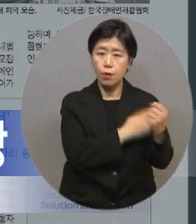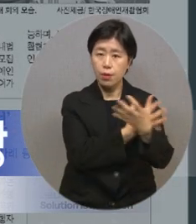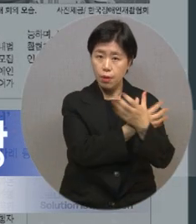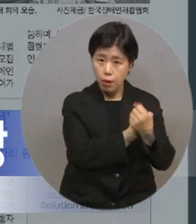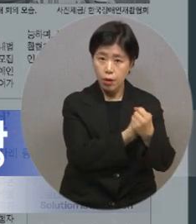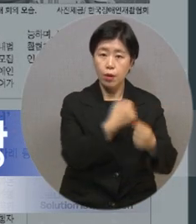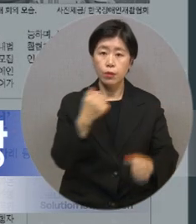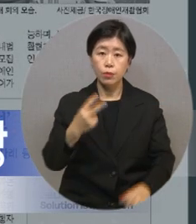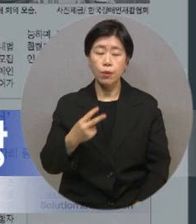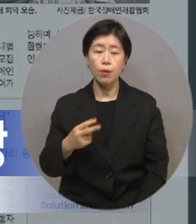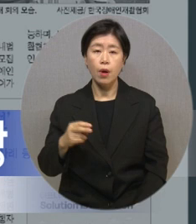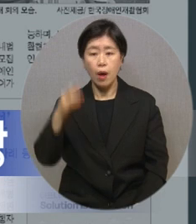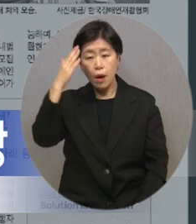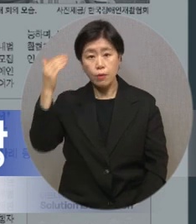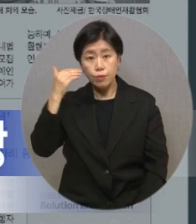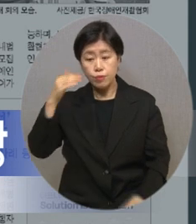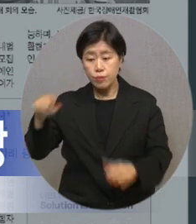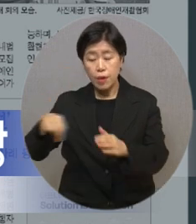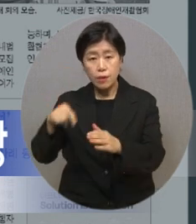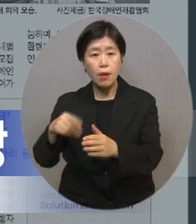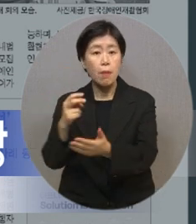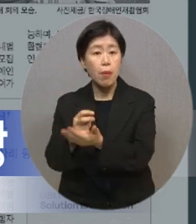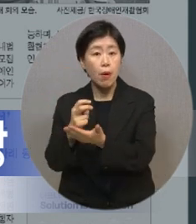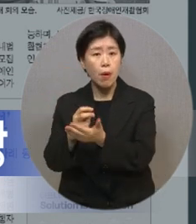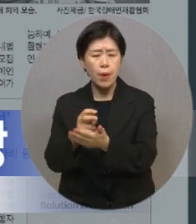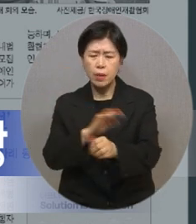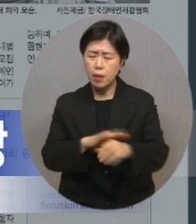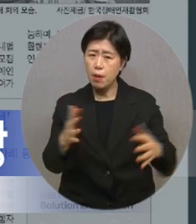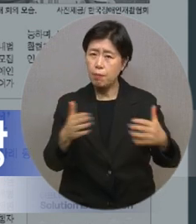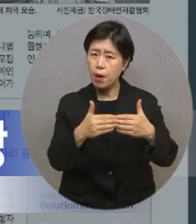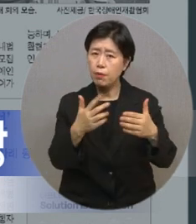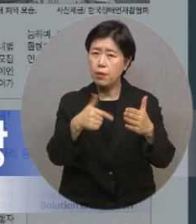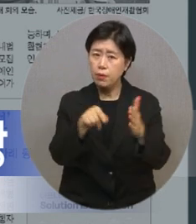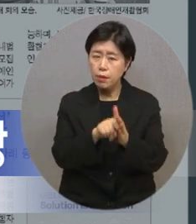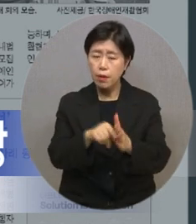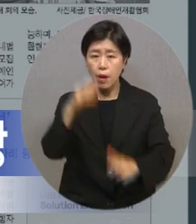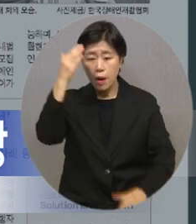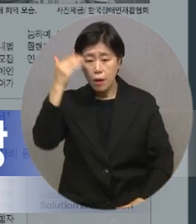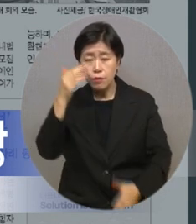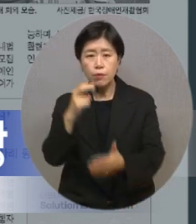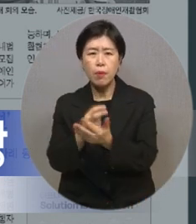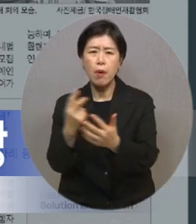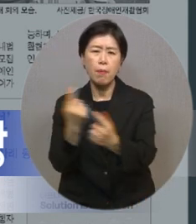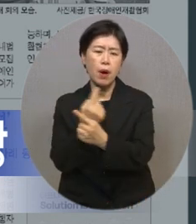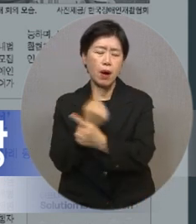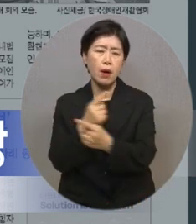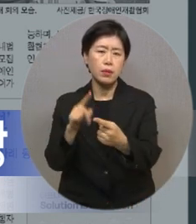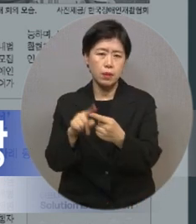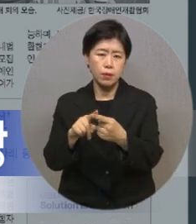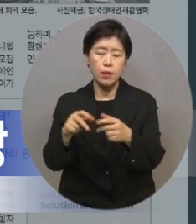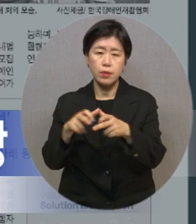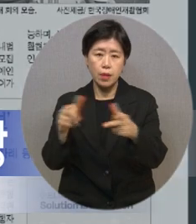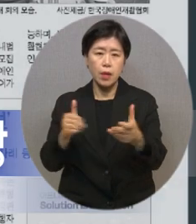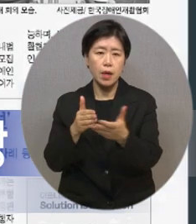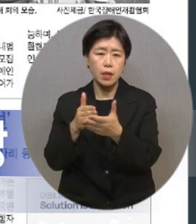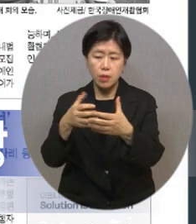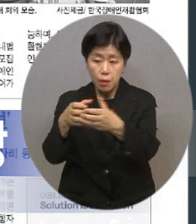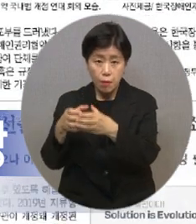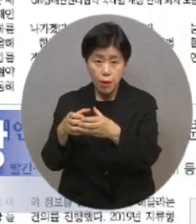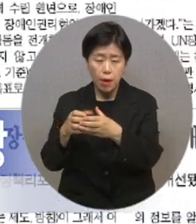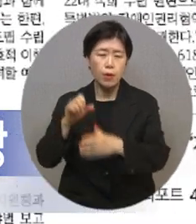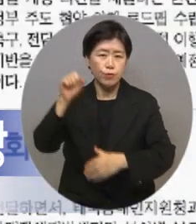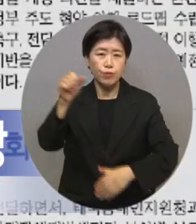위해 장애계 단체들이 연대를 꾸려 국내법 개정 활동에 착수한다는 소식을 전하고 있습니다